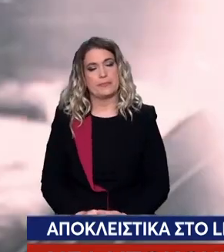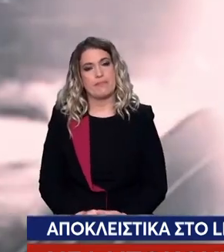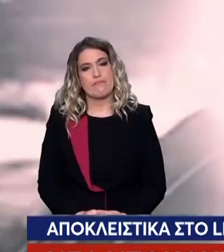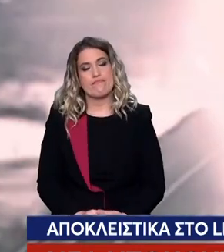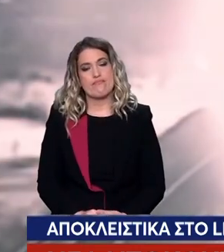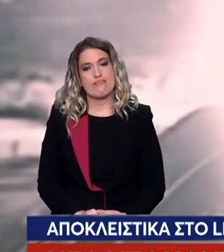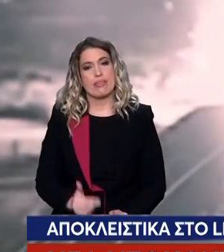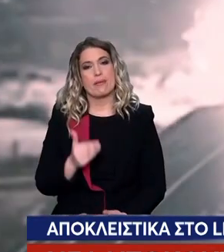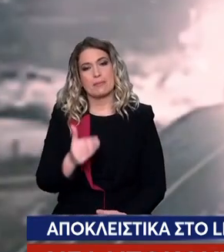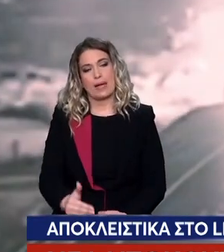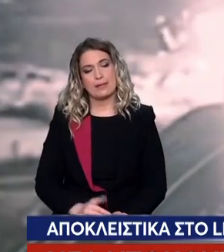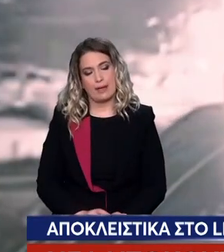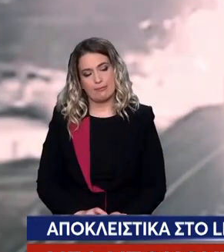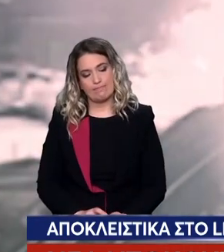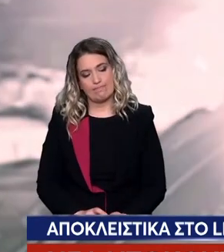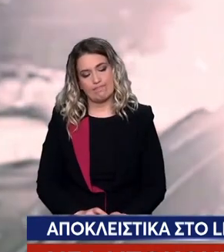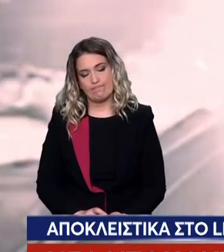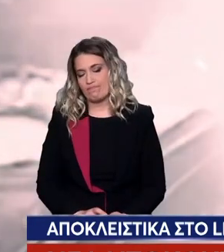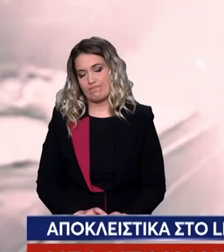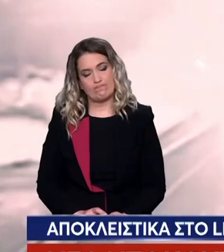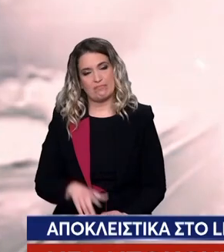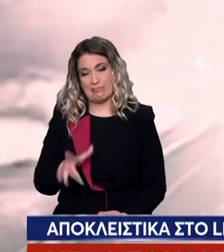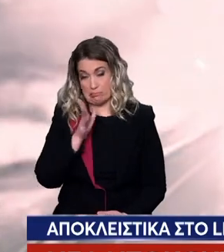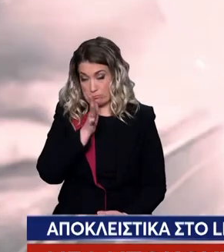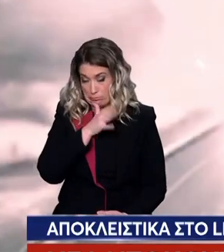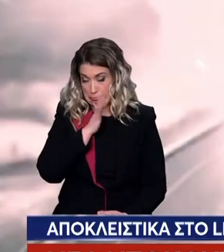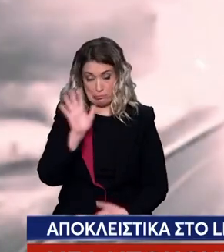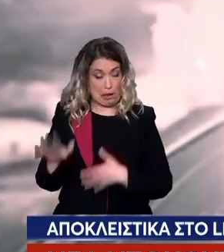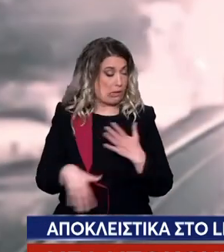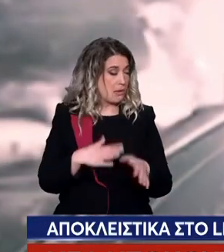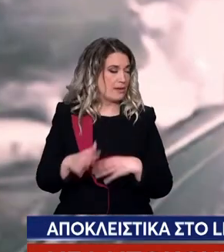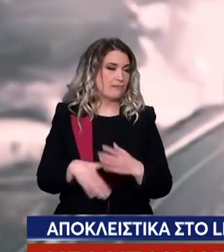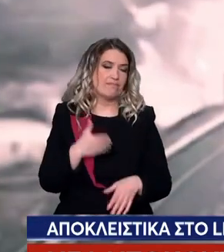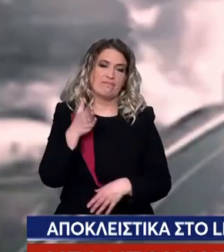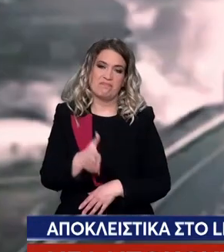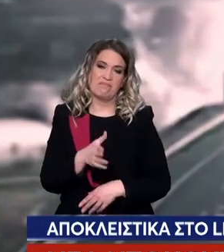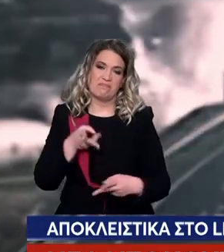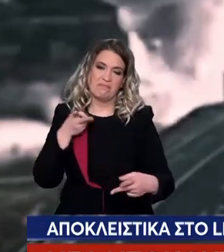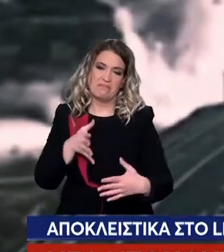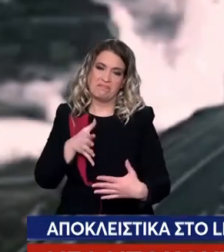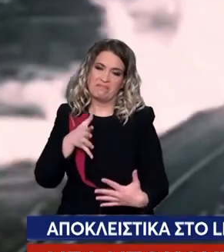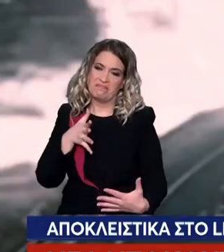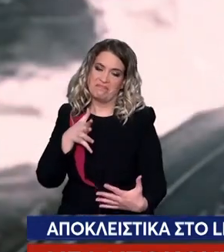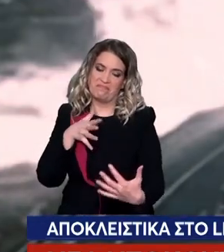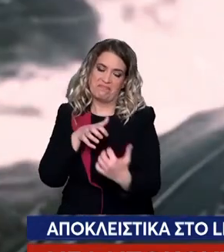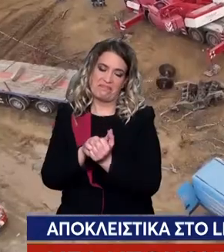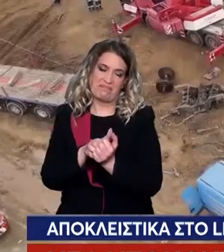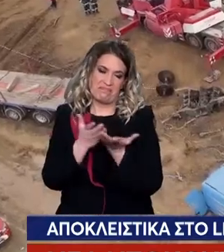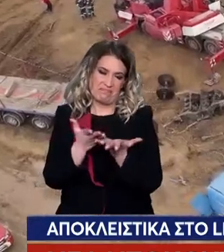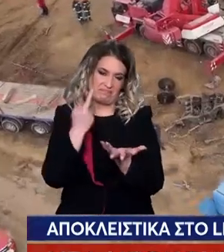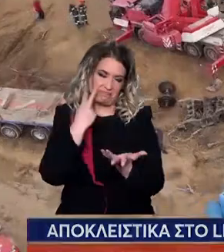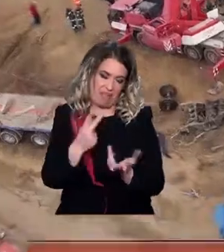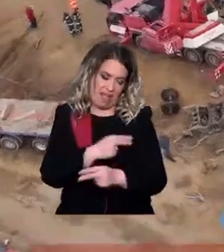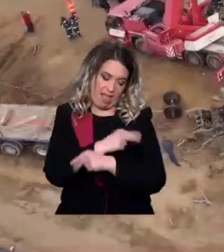ώρες μετά όλη αυτή η προχειρότητα που είχε γίνει σύστημα θα έρθει να συναντήσει τη γύμνια του δικτύου και το αποτέλεσμα θα είναι ολέθριο